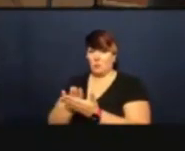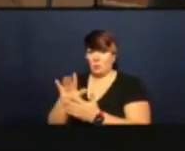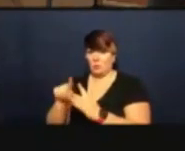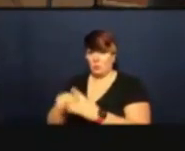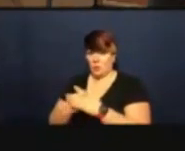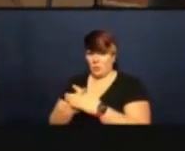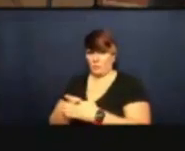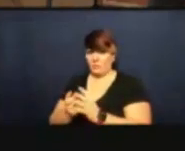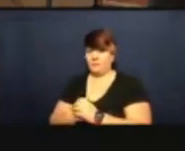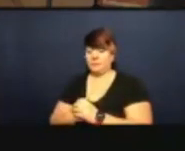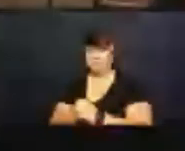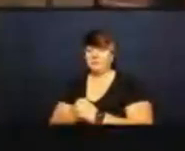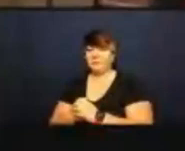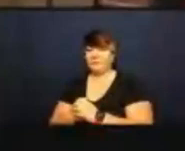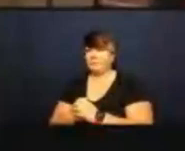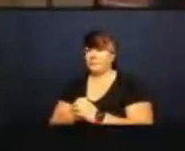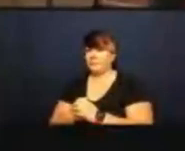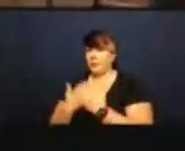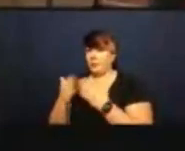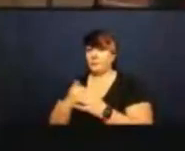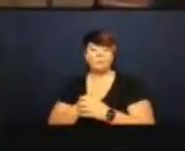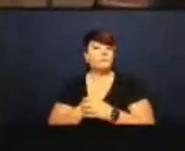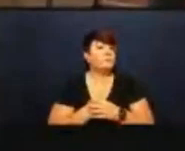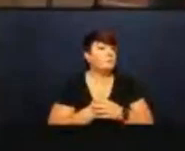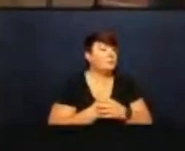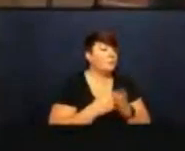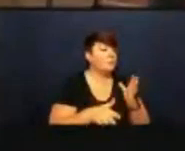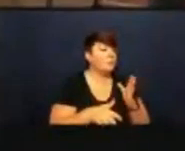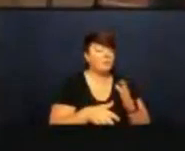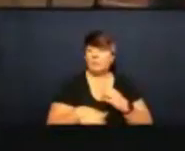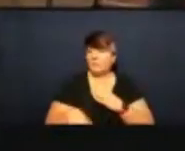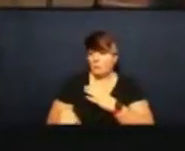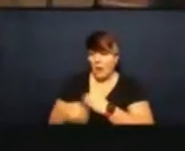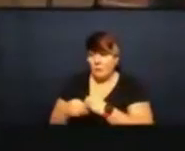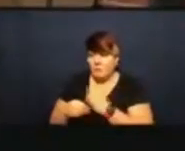tumeweza kushughulikia jambo hili la fedha.